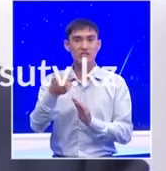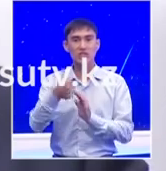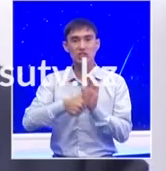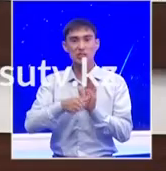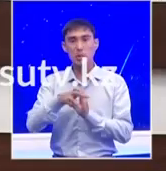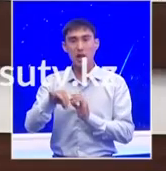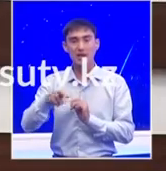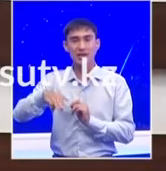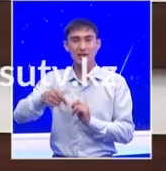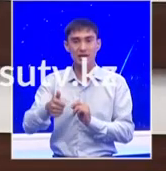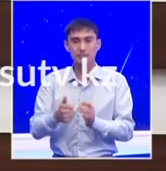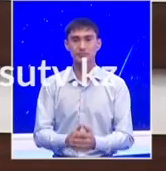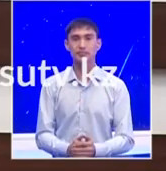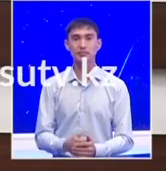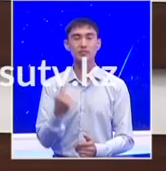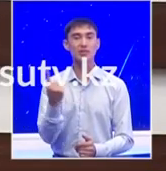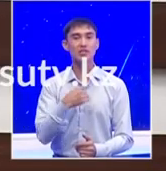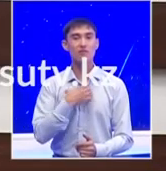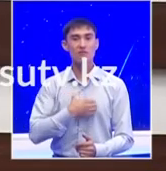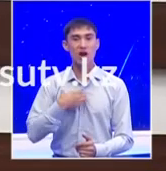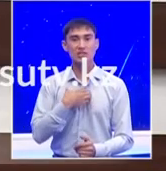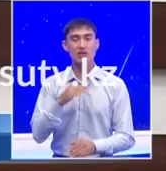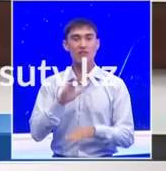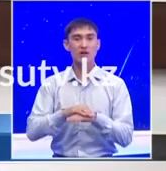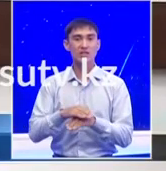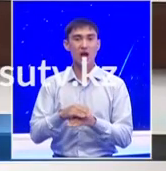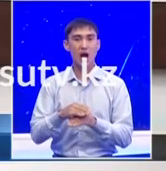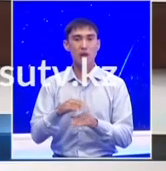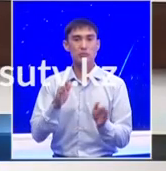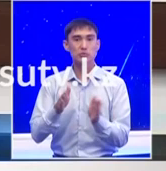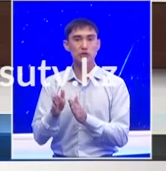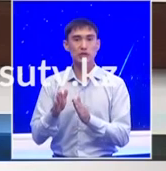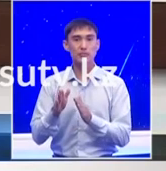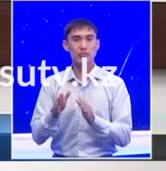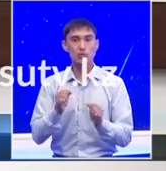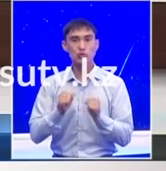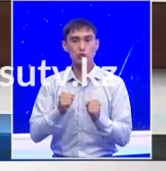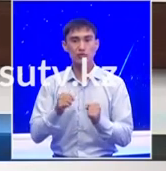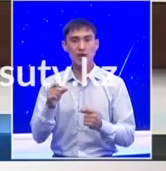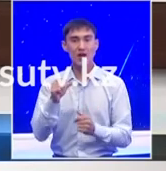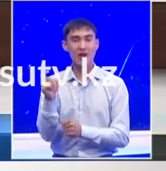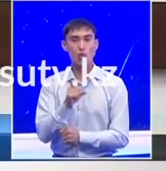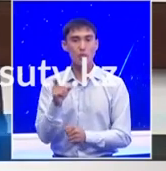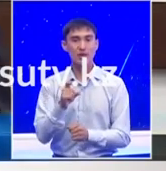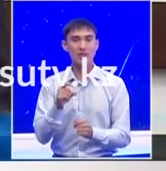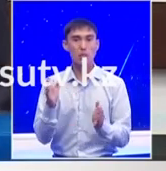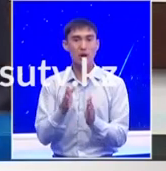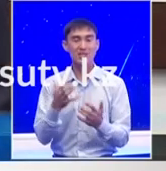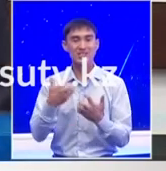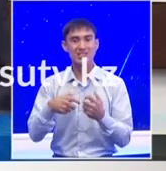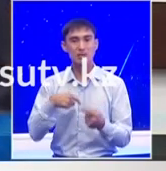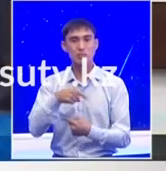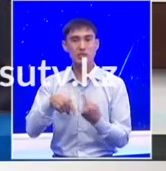миллиардов тенге. Одним из важных факторов обеспечения устойчивой экономики является развитие малого и среднего бизнеса. Сегодня действует более